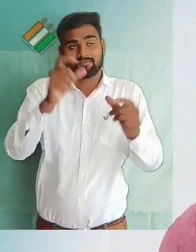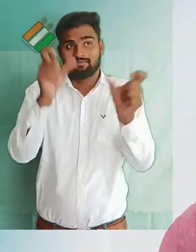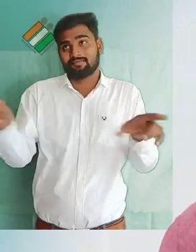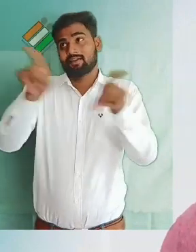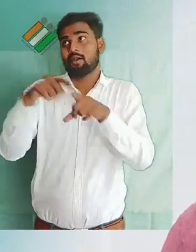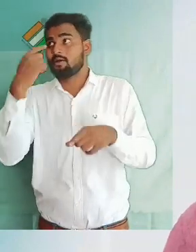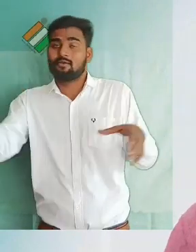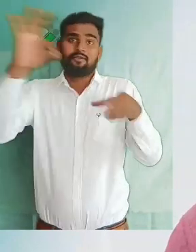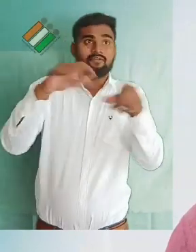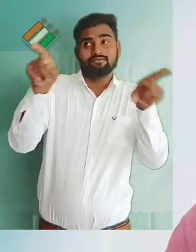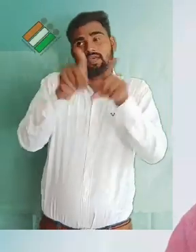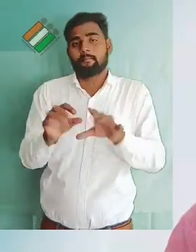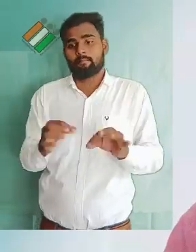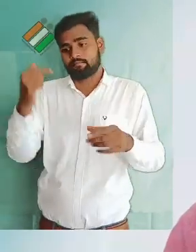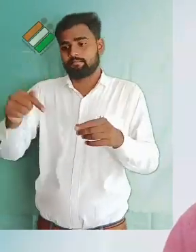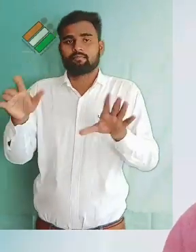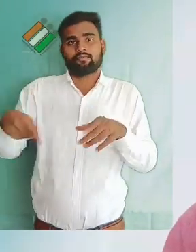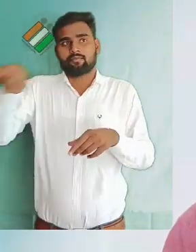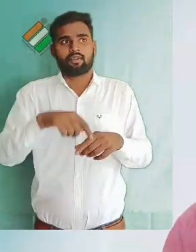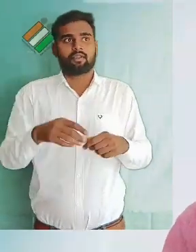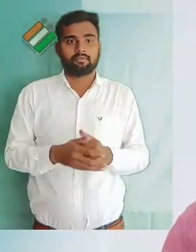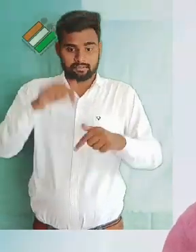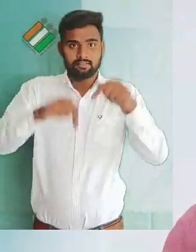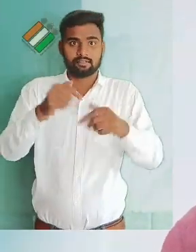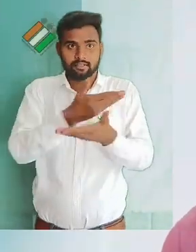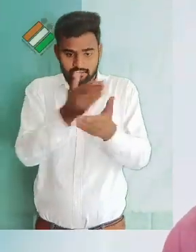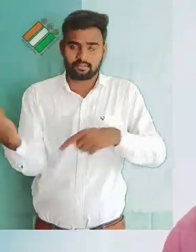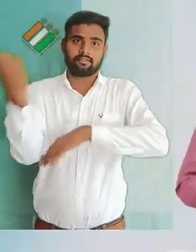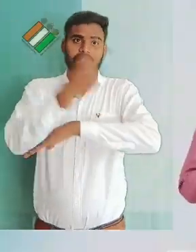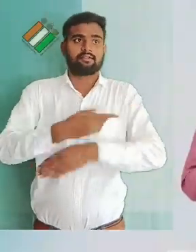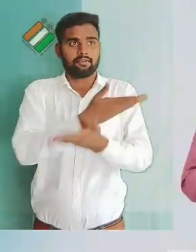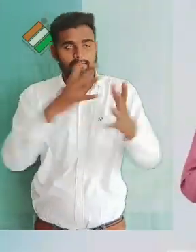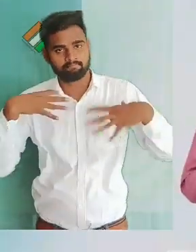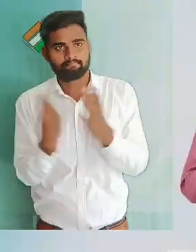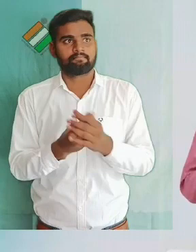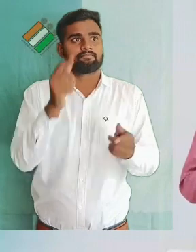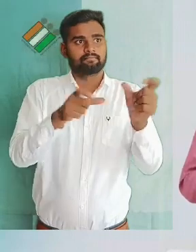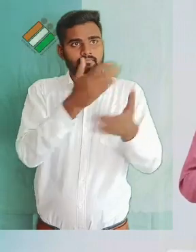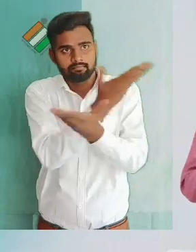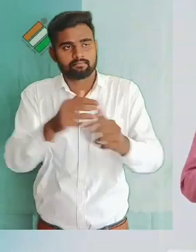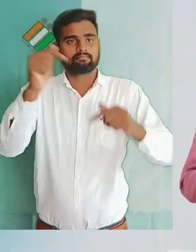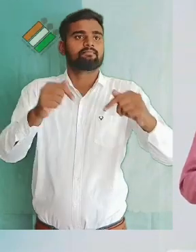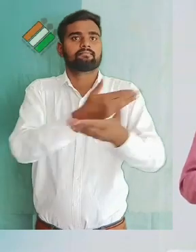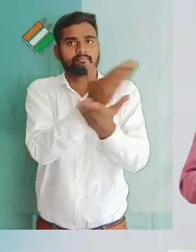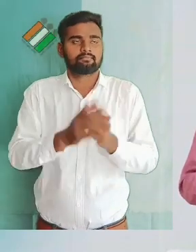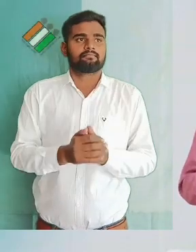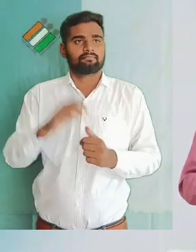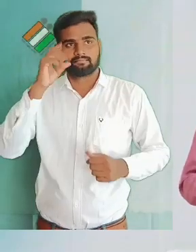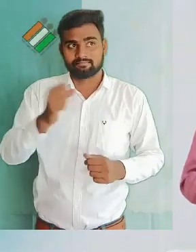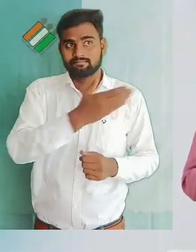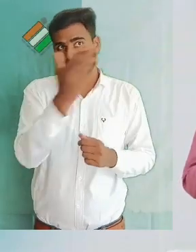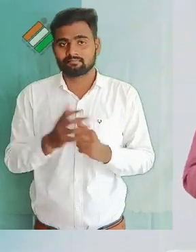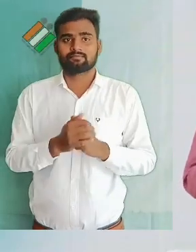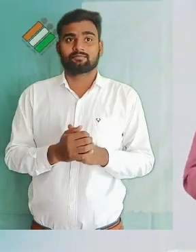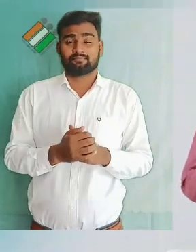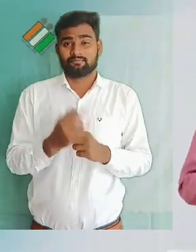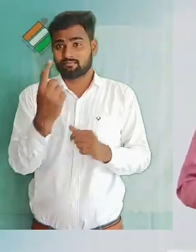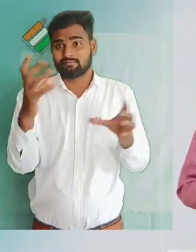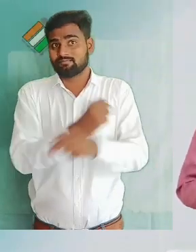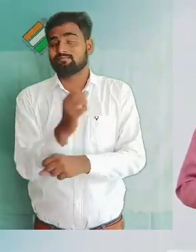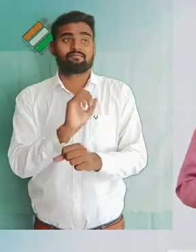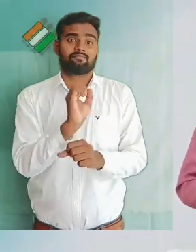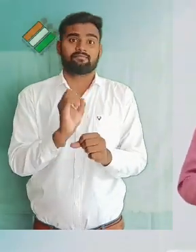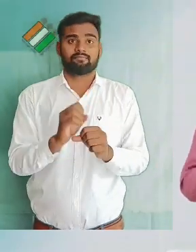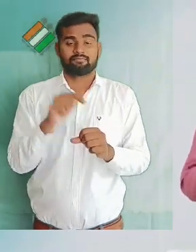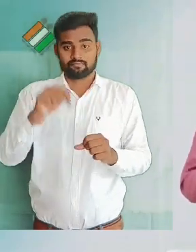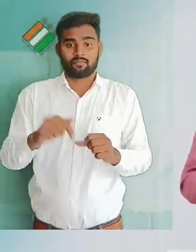दिया है। तो अब चुनाव वाले दिन हम सबको वोटिंग करनी है। ध्यान रहे, एक भी वोटर ना छूटे जिसने वोट ना